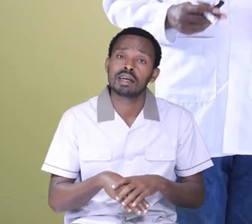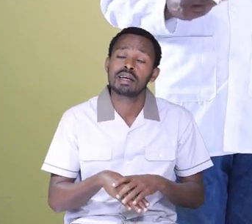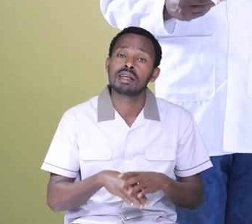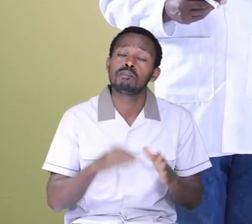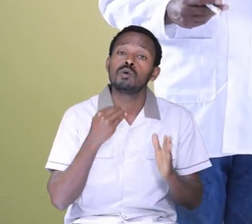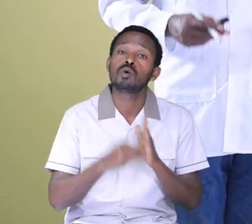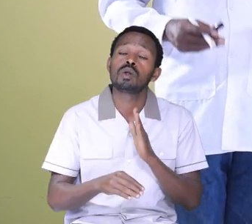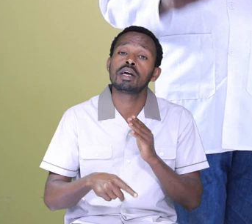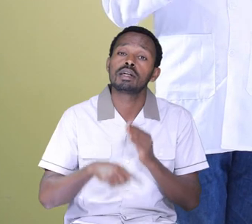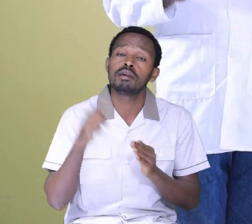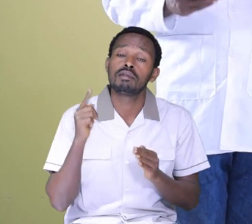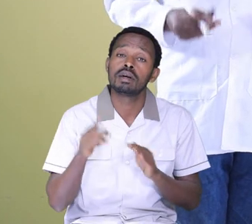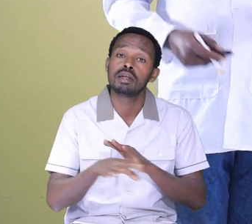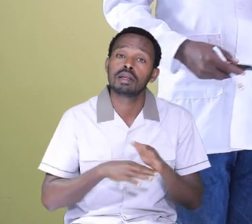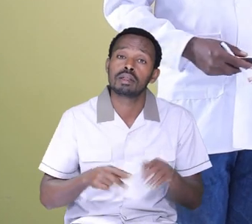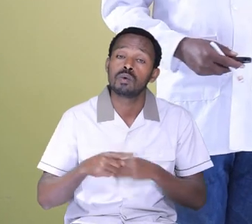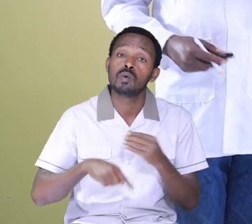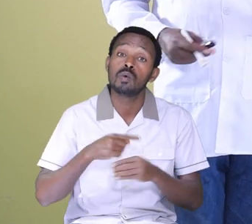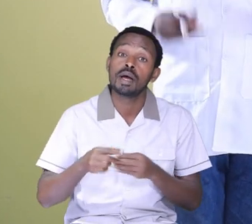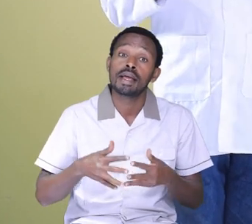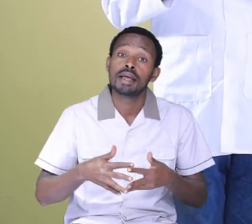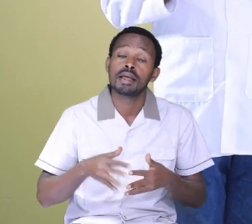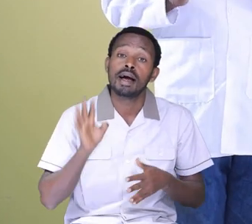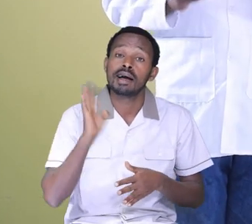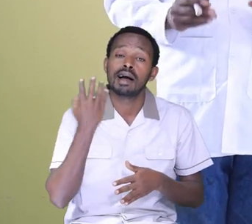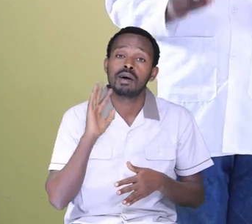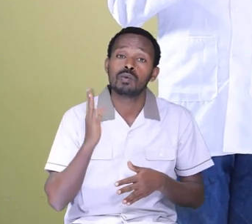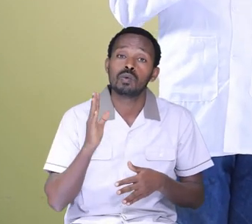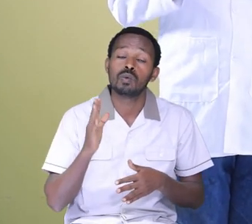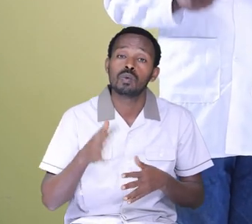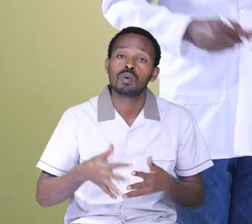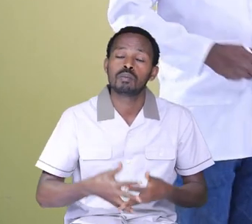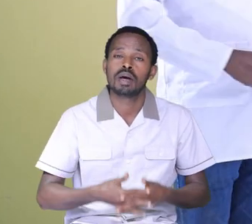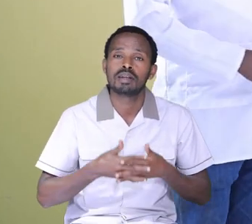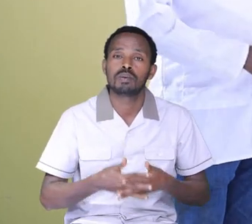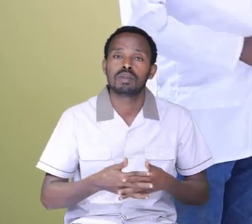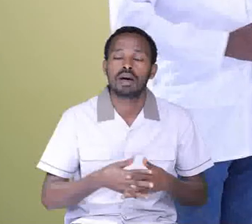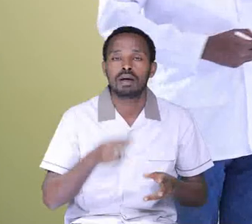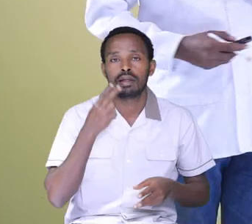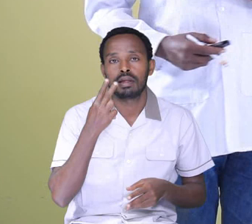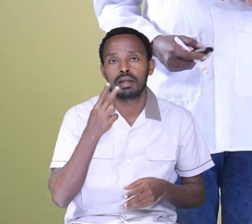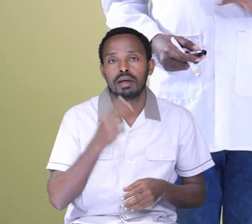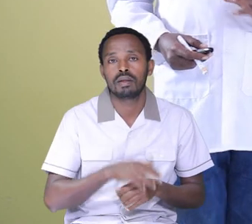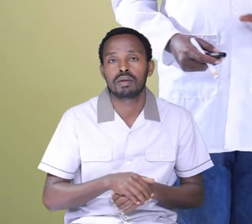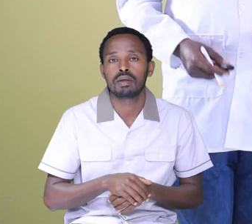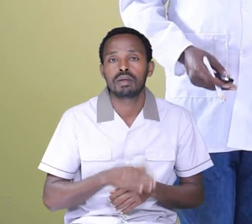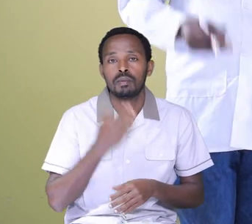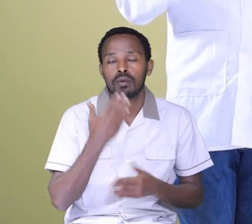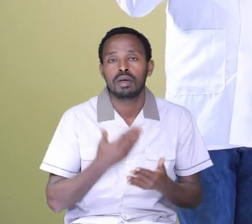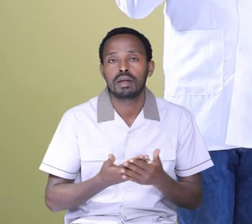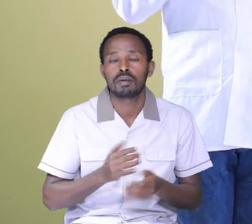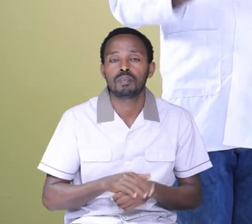5ffaa jalatti waa'ee akaakuu maashinootaa kan jedhu ilaalla. Baay'ee